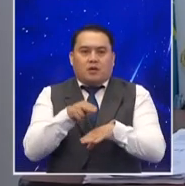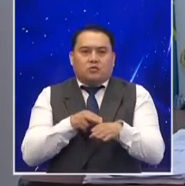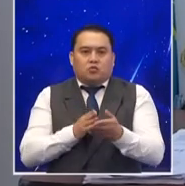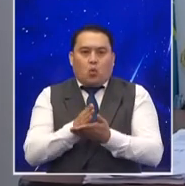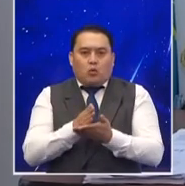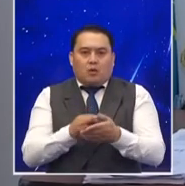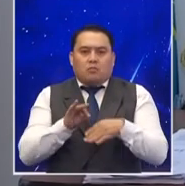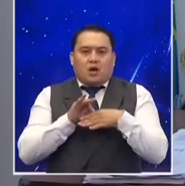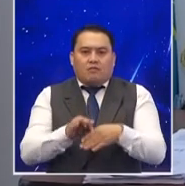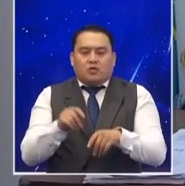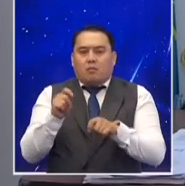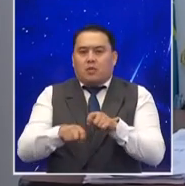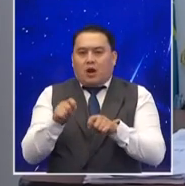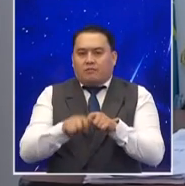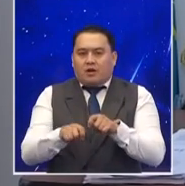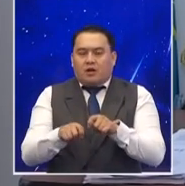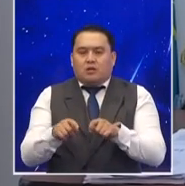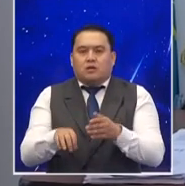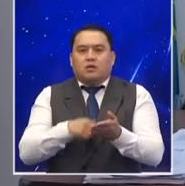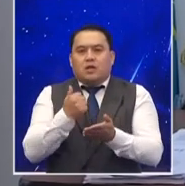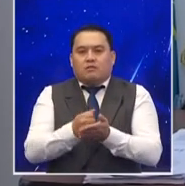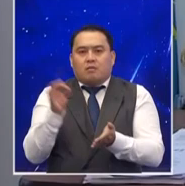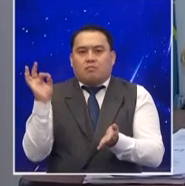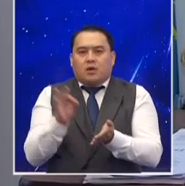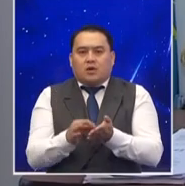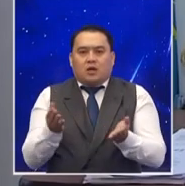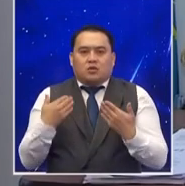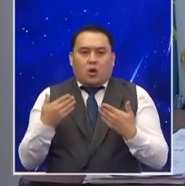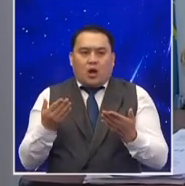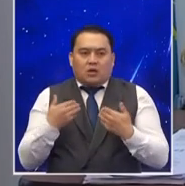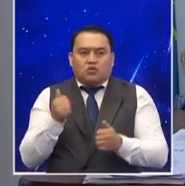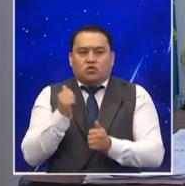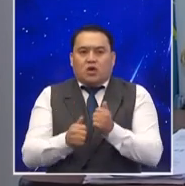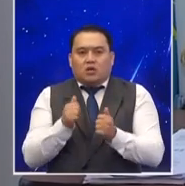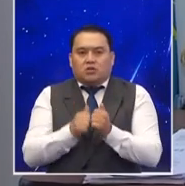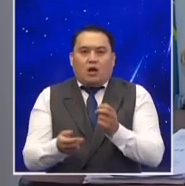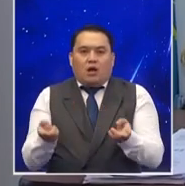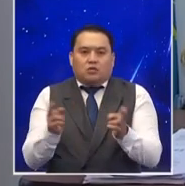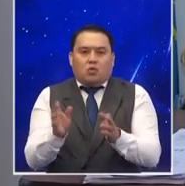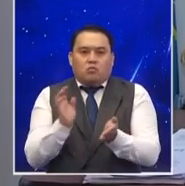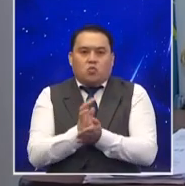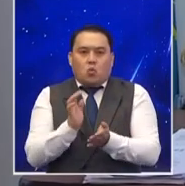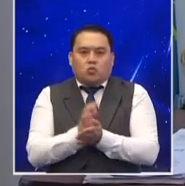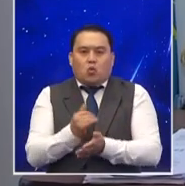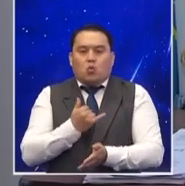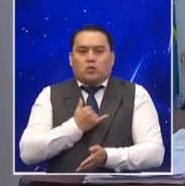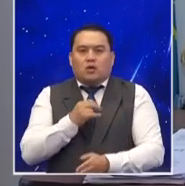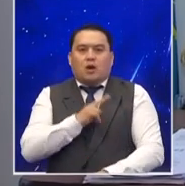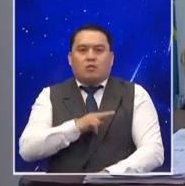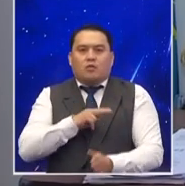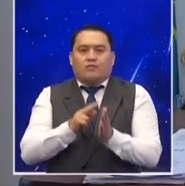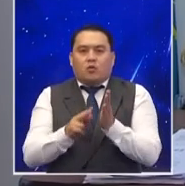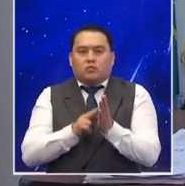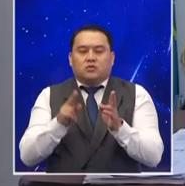службы мы проводим рейды. Однако главная наша проблема – это отдыхающие. Они часто оставляют за собой мусор. У нас трудятся